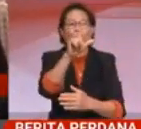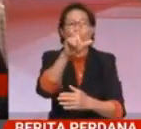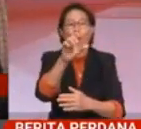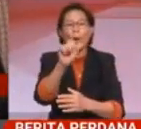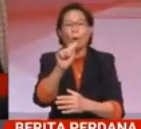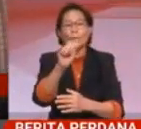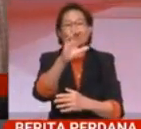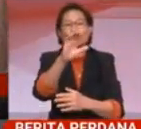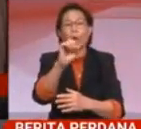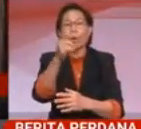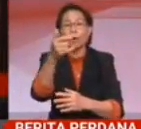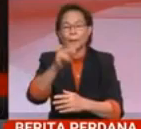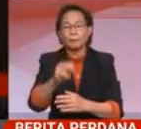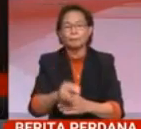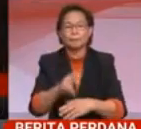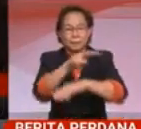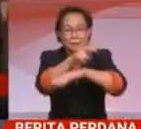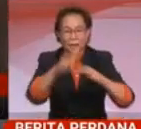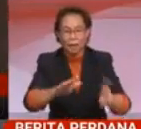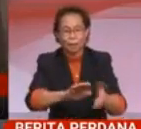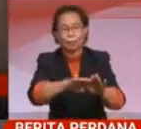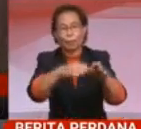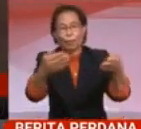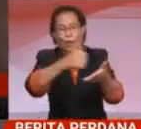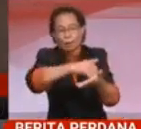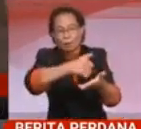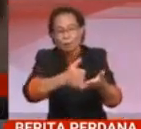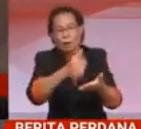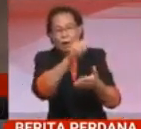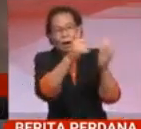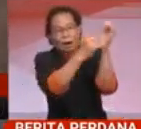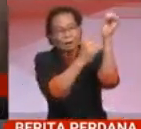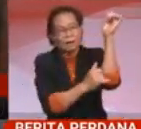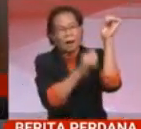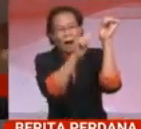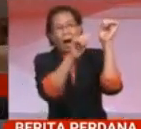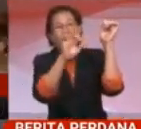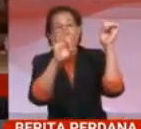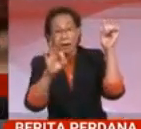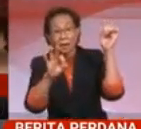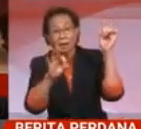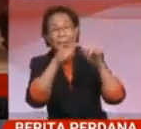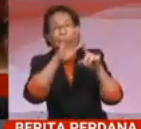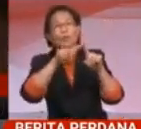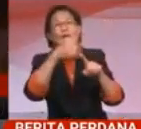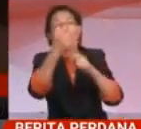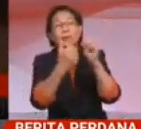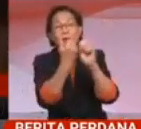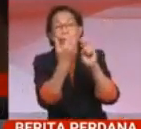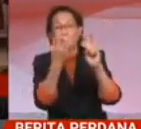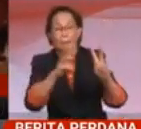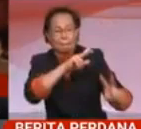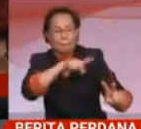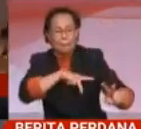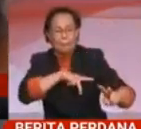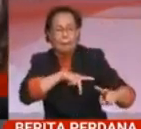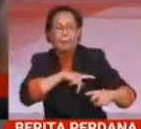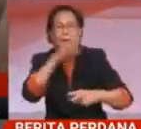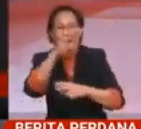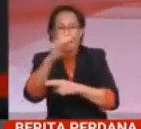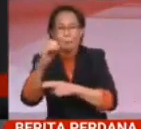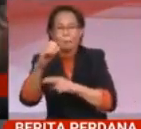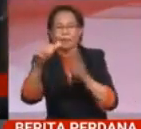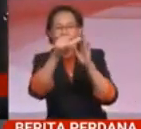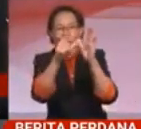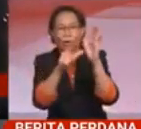dalam pernyataan saksinya pembukaan account Yayasan al-falah pada Mei 2016 sebagai simpanan uang milik pelanggan Firma